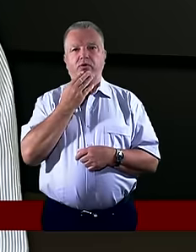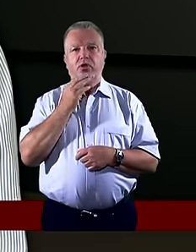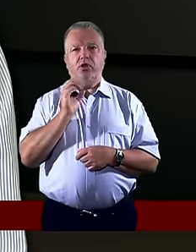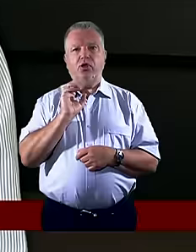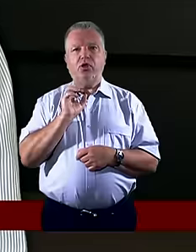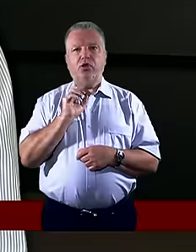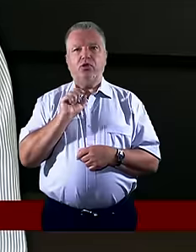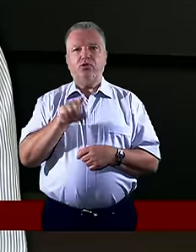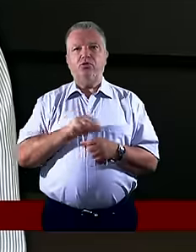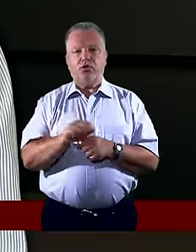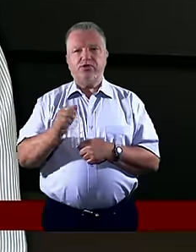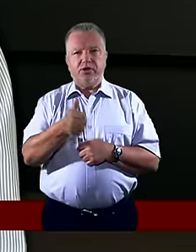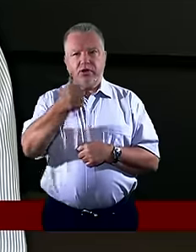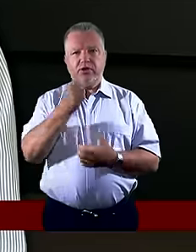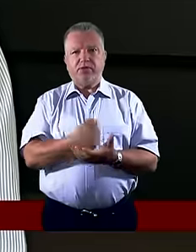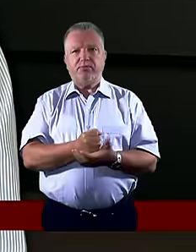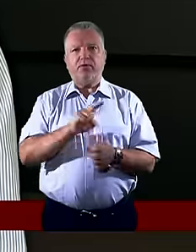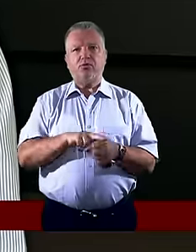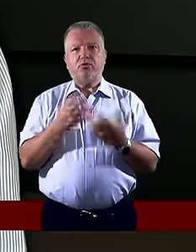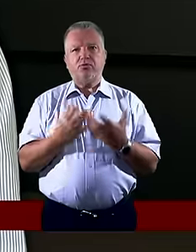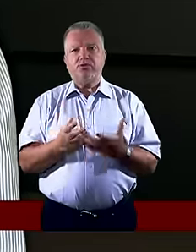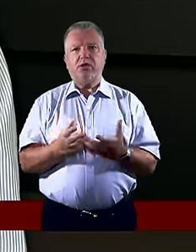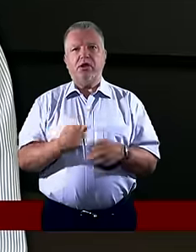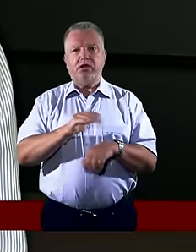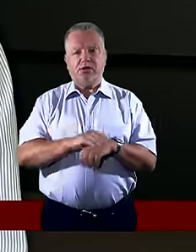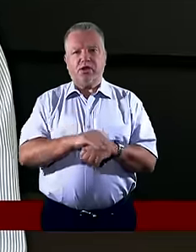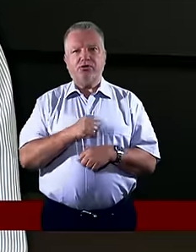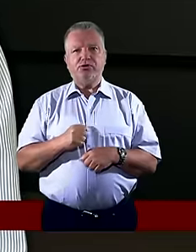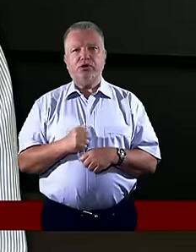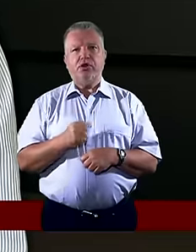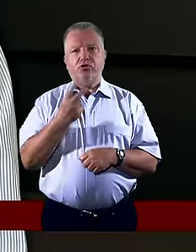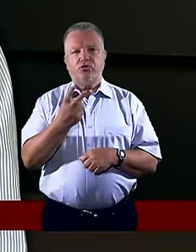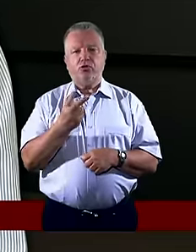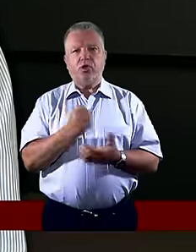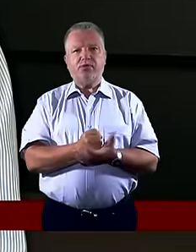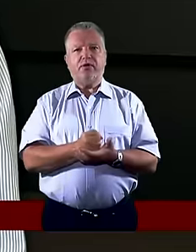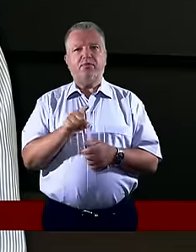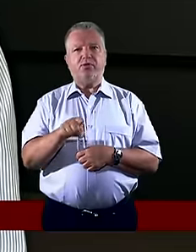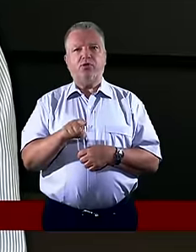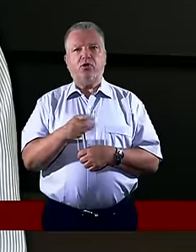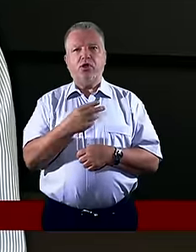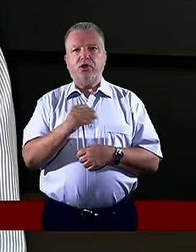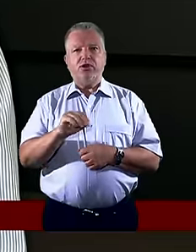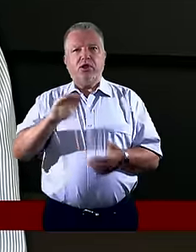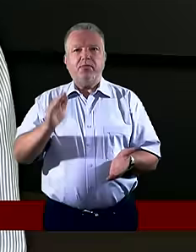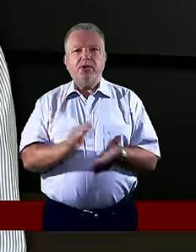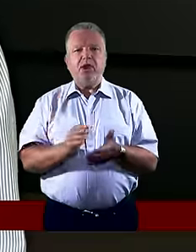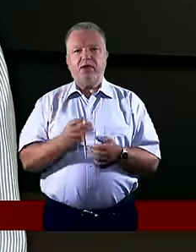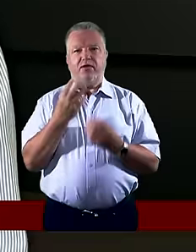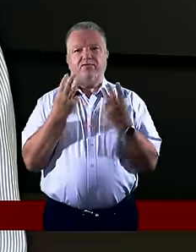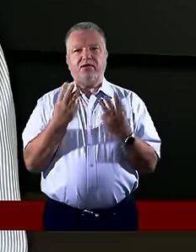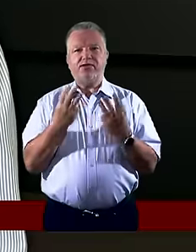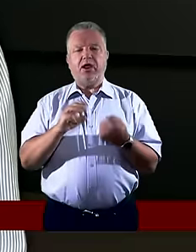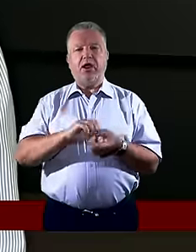jest jedna sprawa, którą chciałbym, żebyśmy dzisiaj się zajęli w naszym rozważaniu. Druga kwestia to chyba nie mniej ważna, mianowicie kiedy